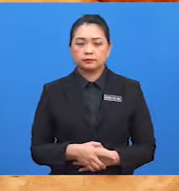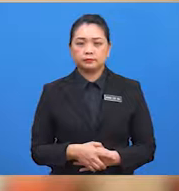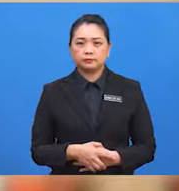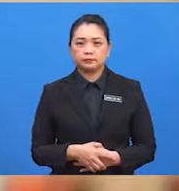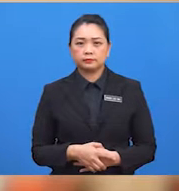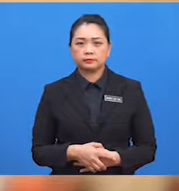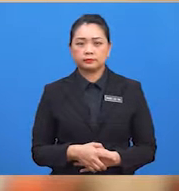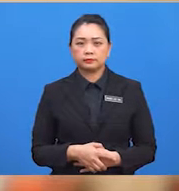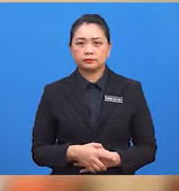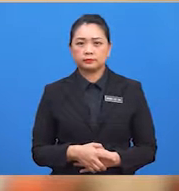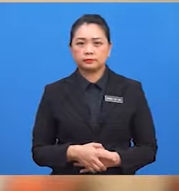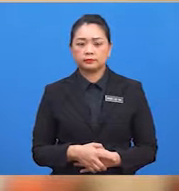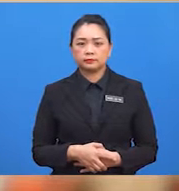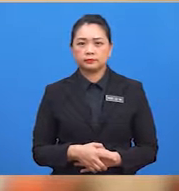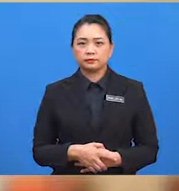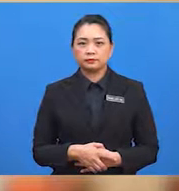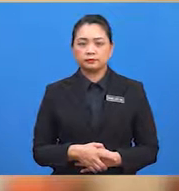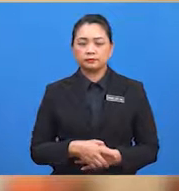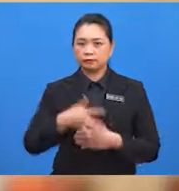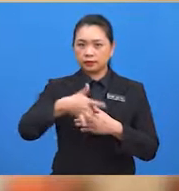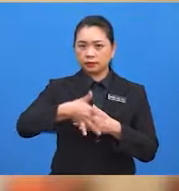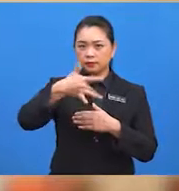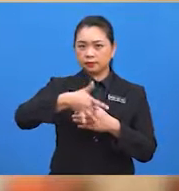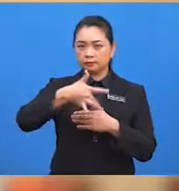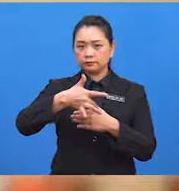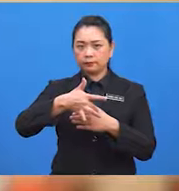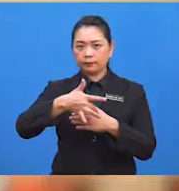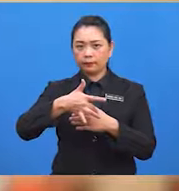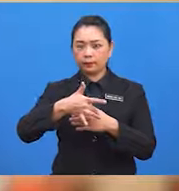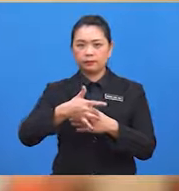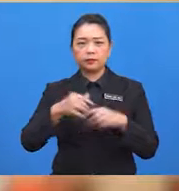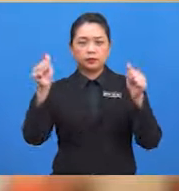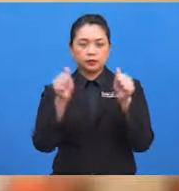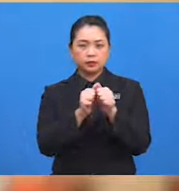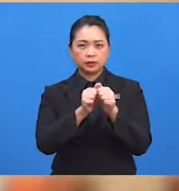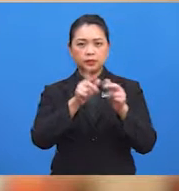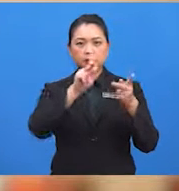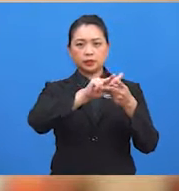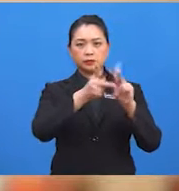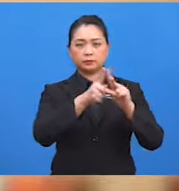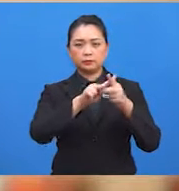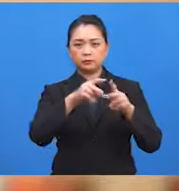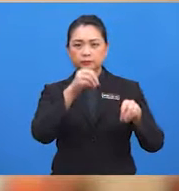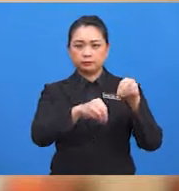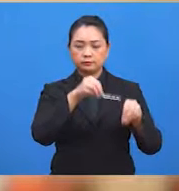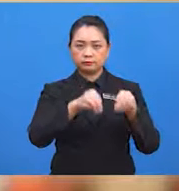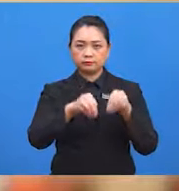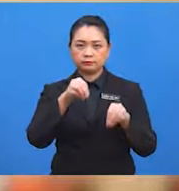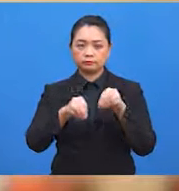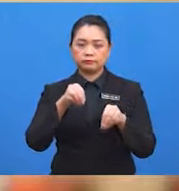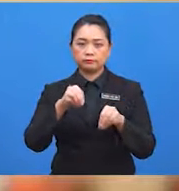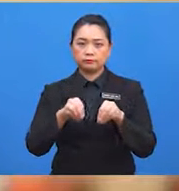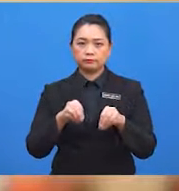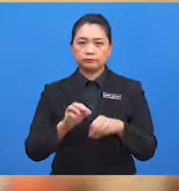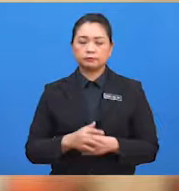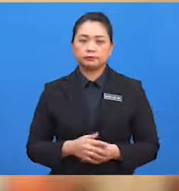Purba. Pertempatan awal Mesir Purba bermula dengan perkampungan petani pada tahun 5000 sebelum